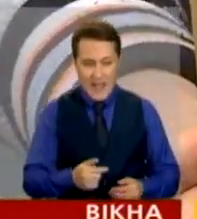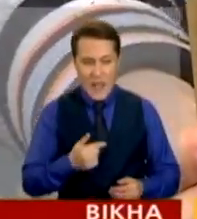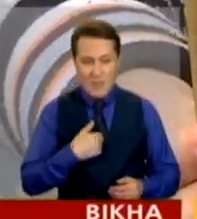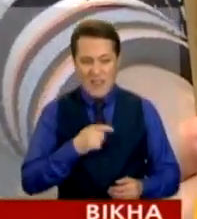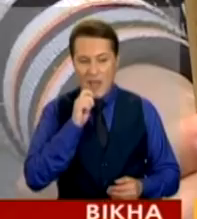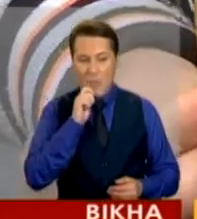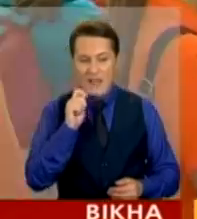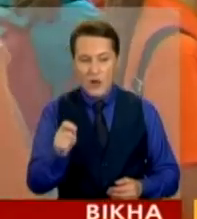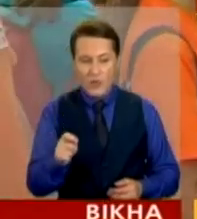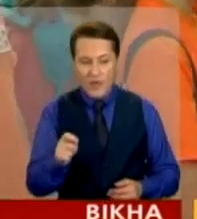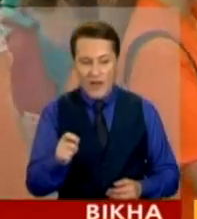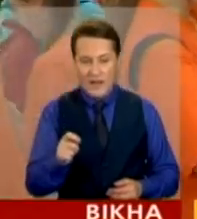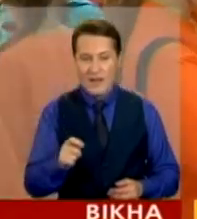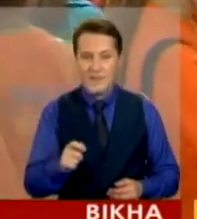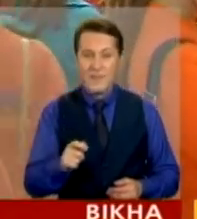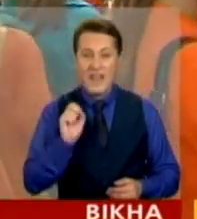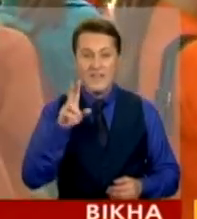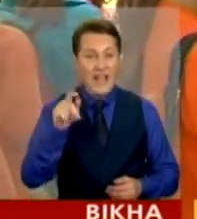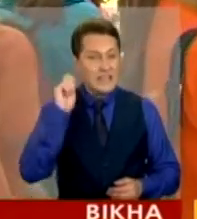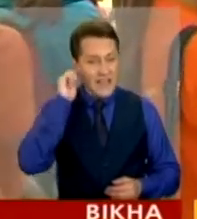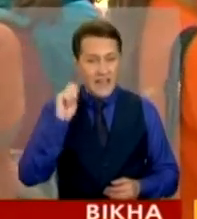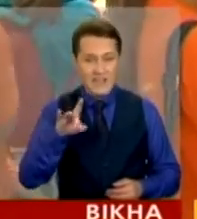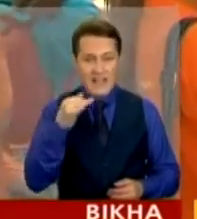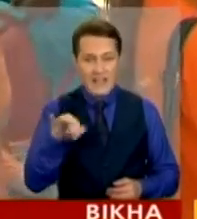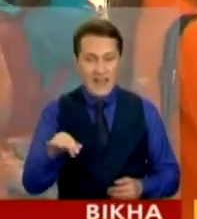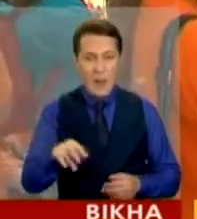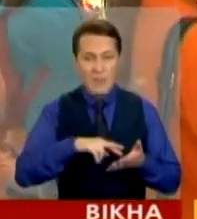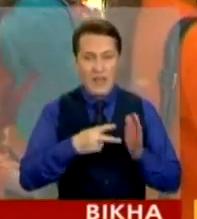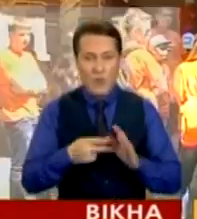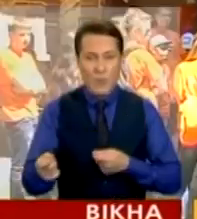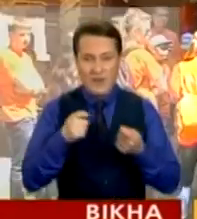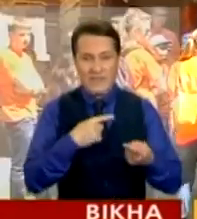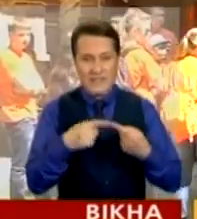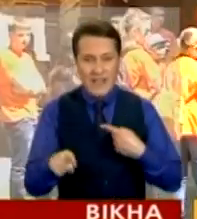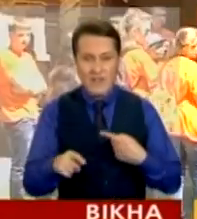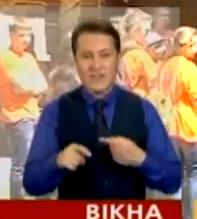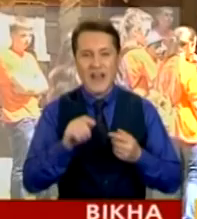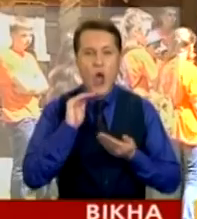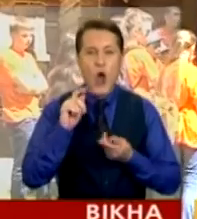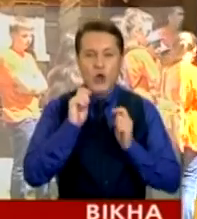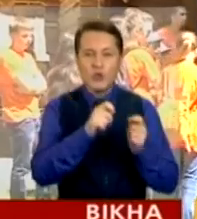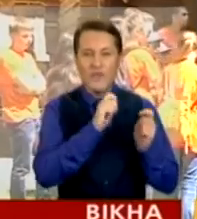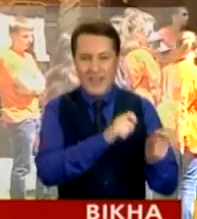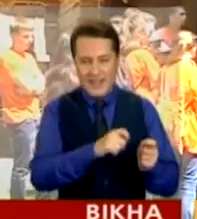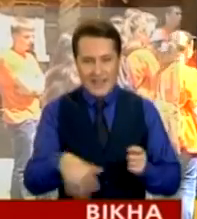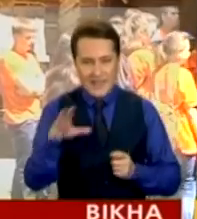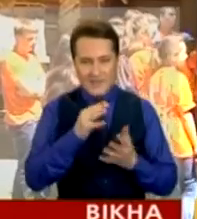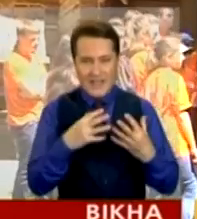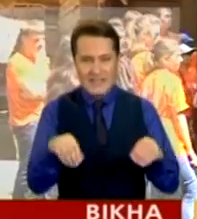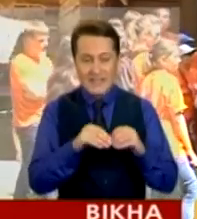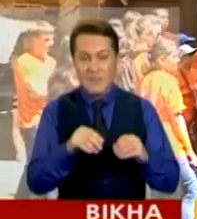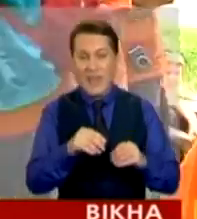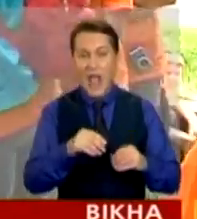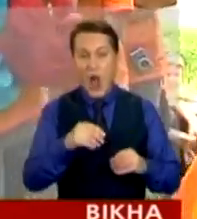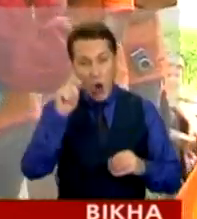подарували. 12-річний Андрійко з Луганська планує привезти інші трофеї – карпатські сувеніри для всієї сім'ї. Хлопчик уперше